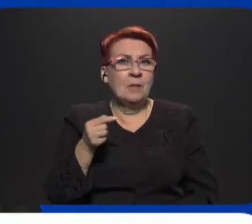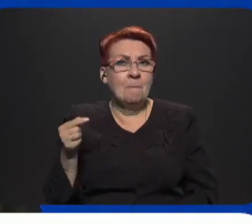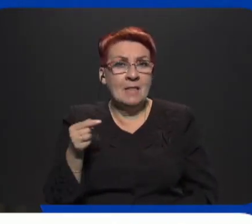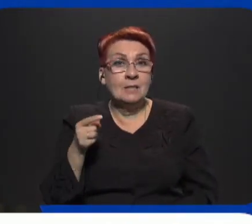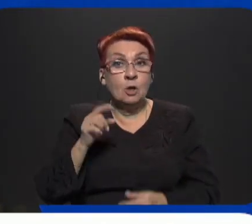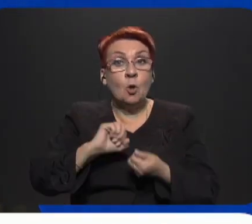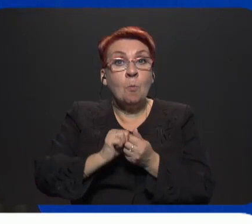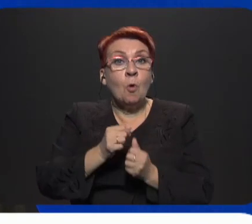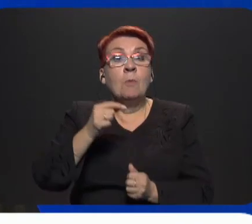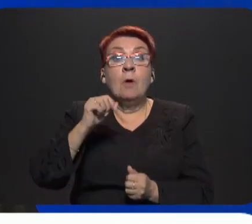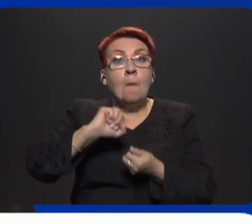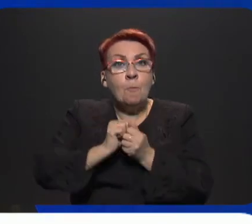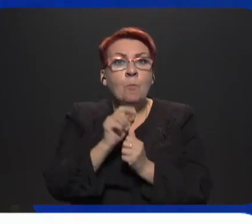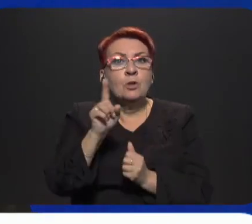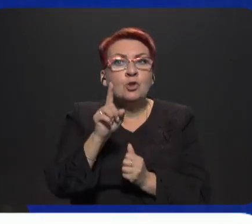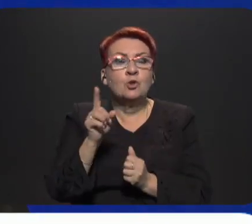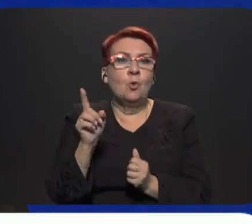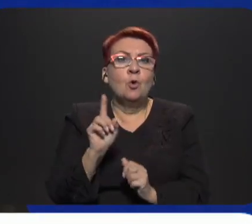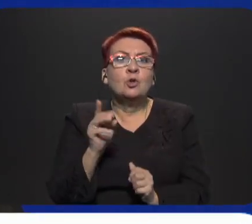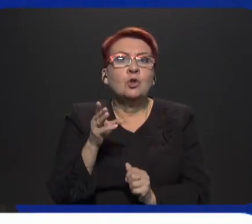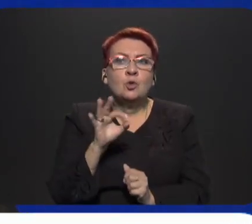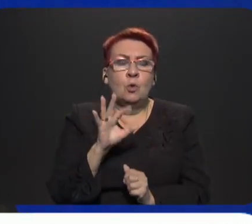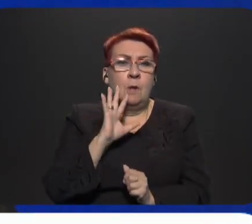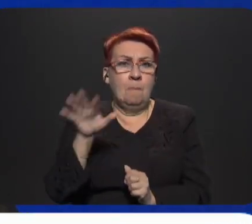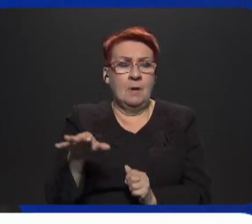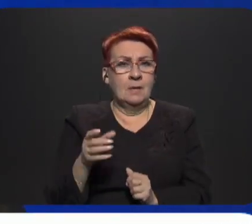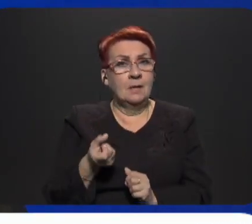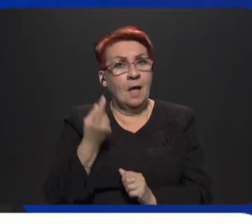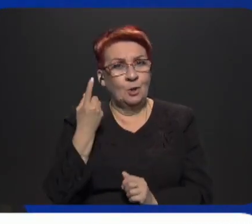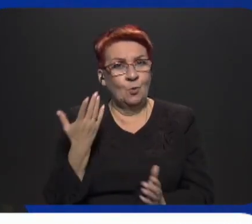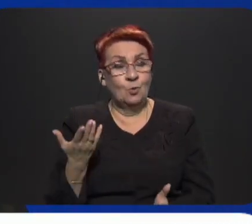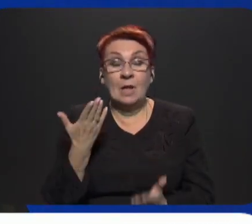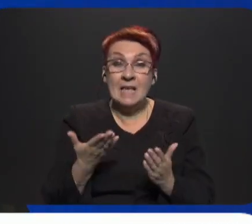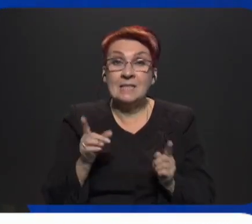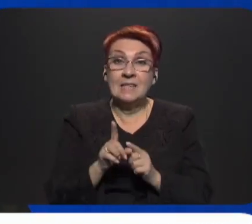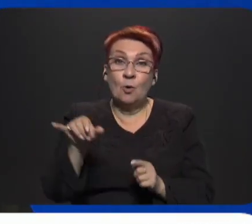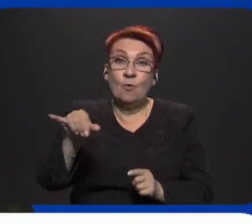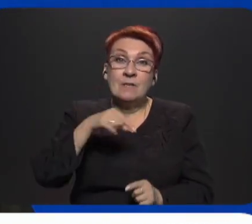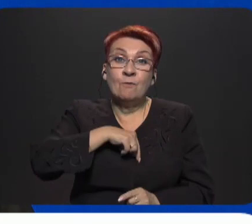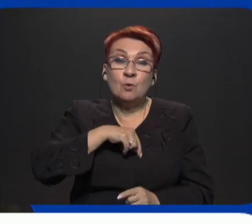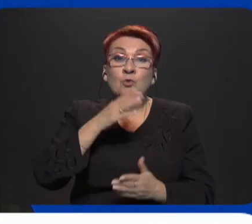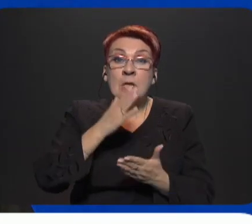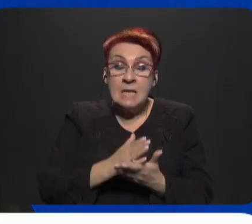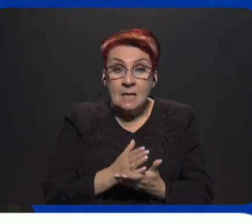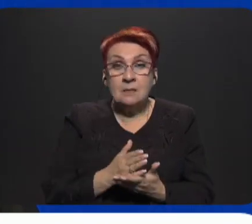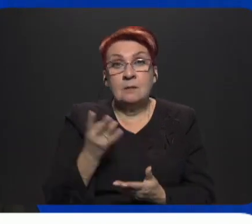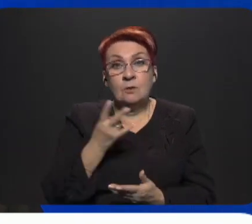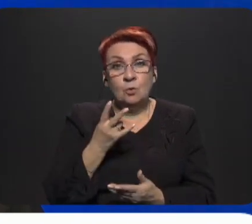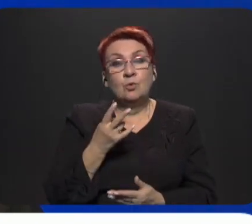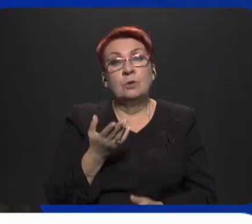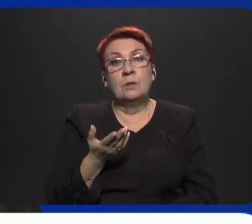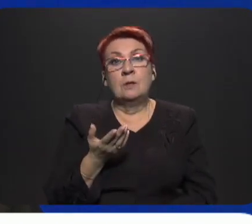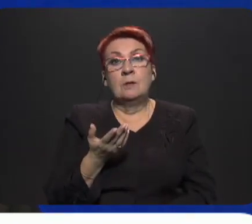они где-то там сидят. Да. Поэтому, раз такое есть, значит, нужно сказать,